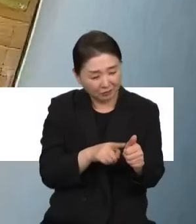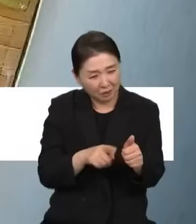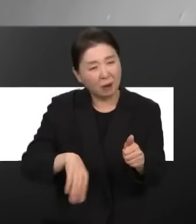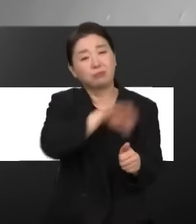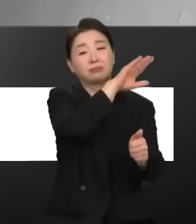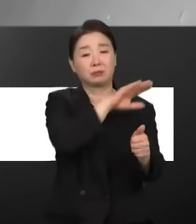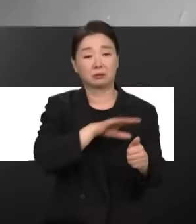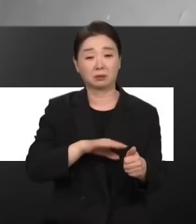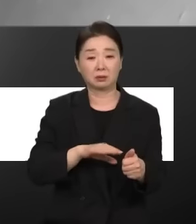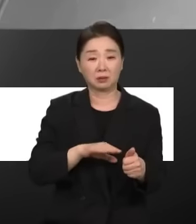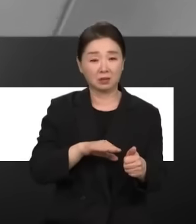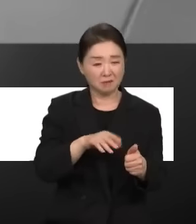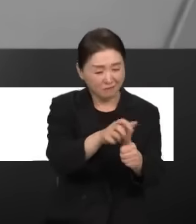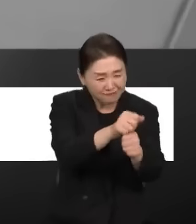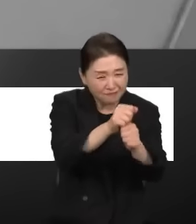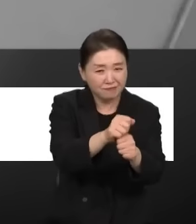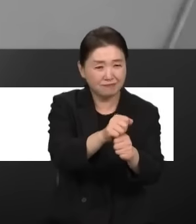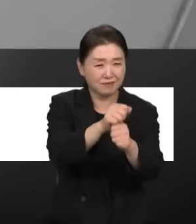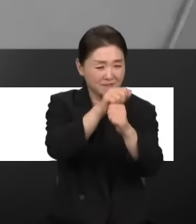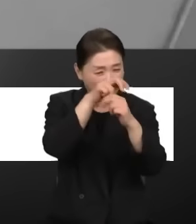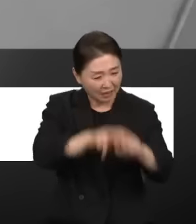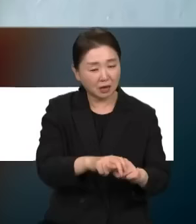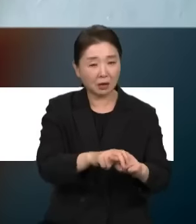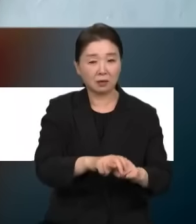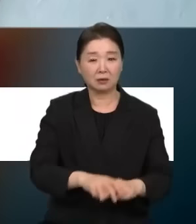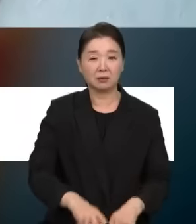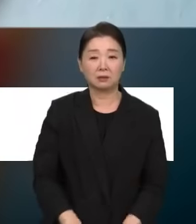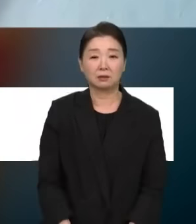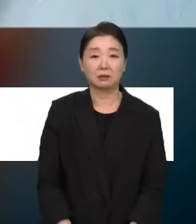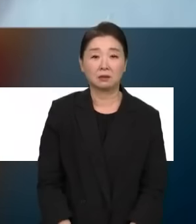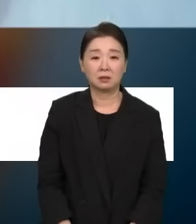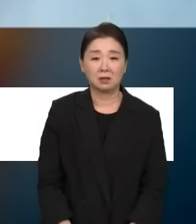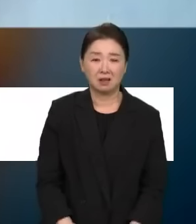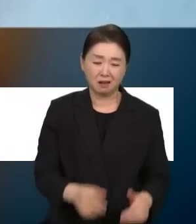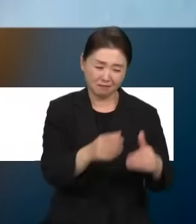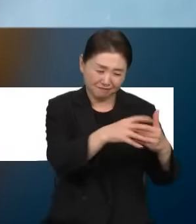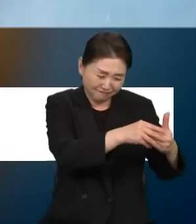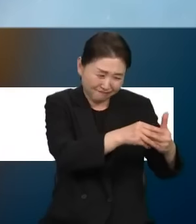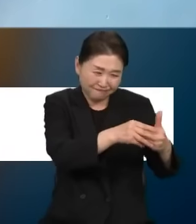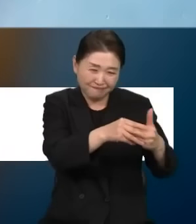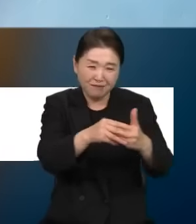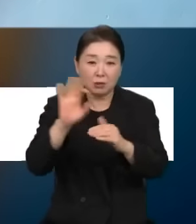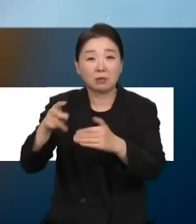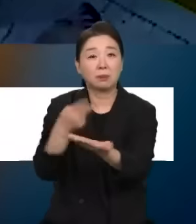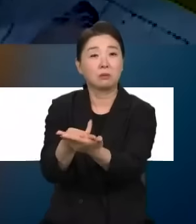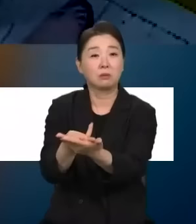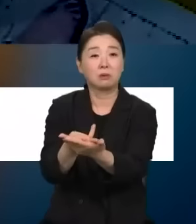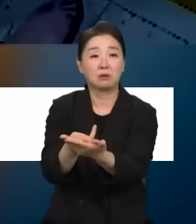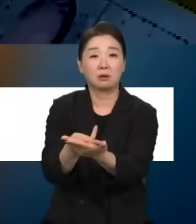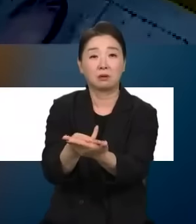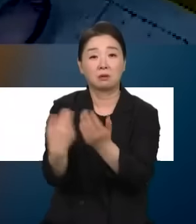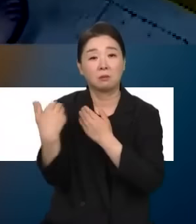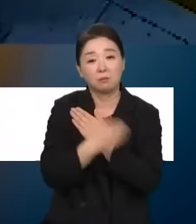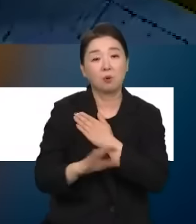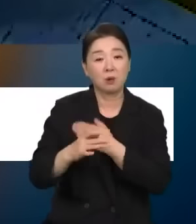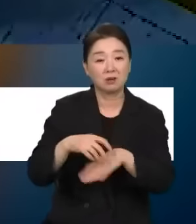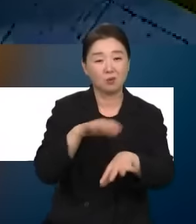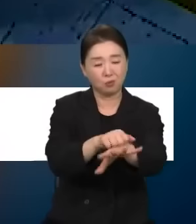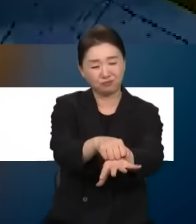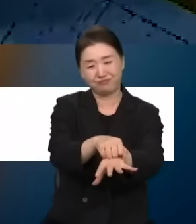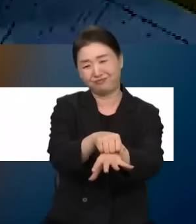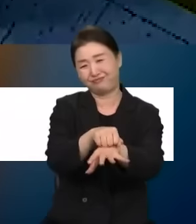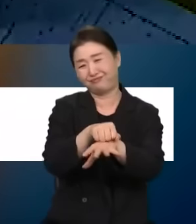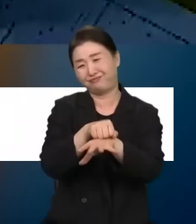cct 머리체를 잡아 주저 치려 합니다 질질 끌어 화장실 바닥에 눕히더니 몸이 아니라 옷을 죽